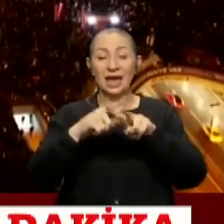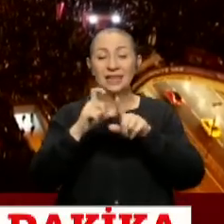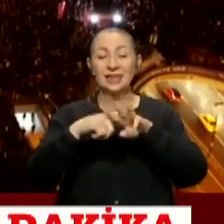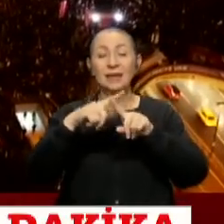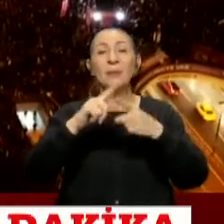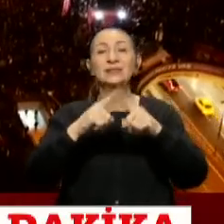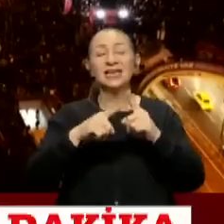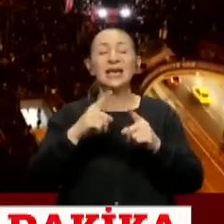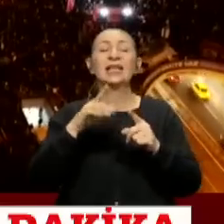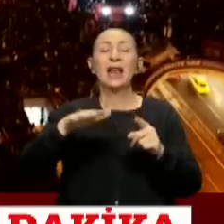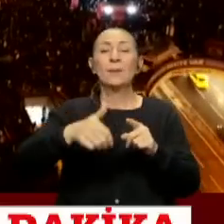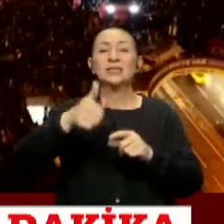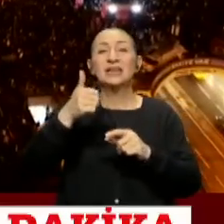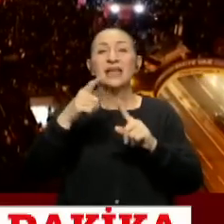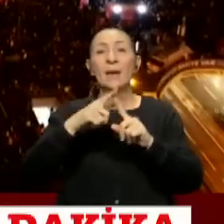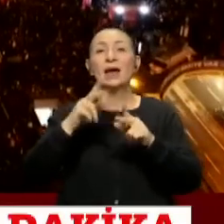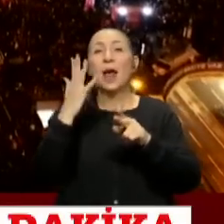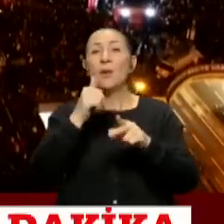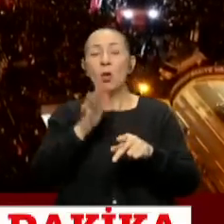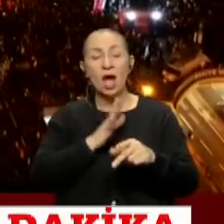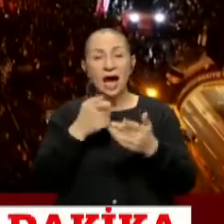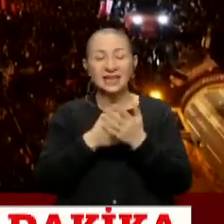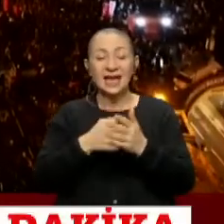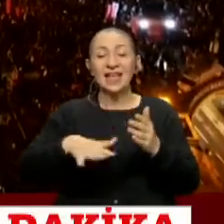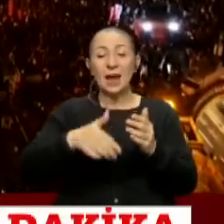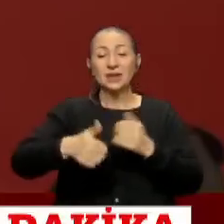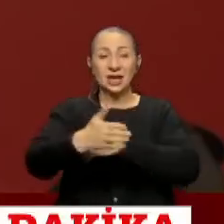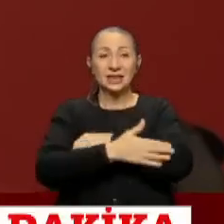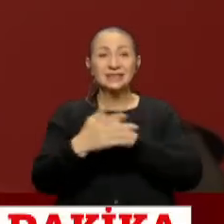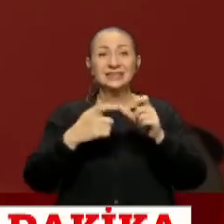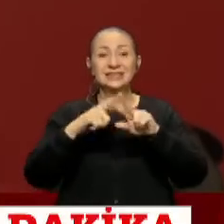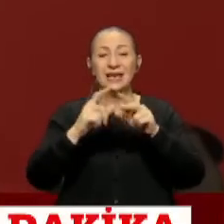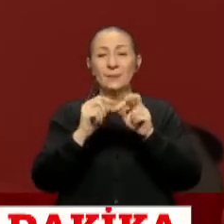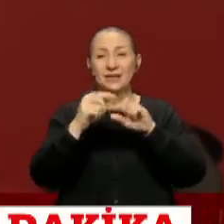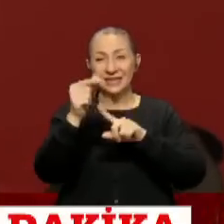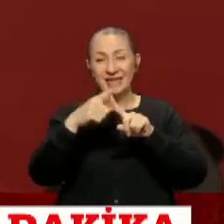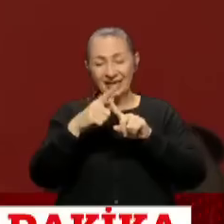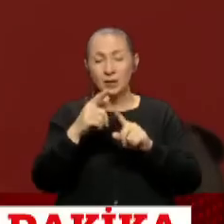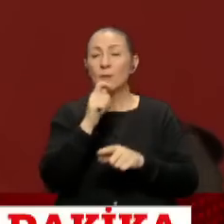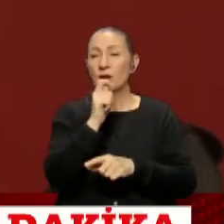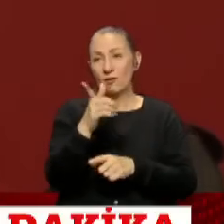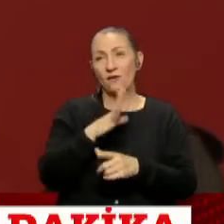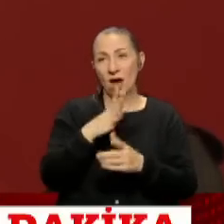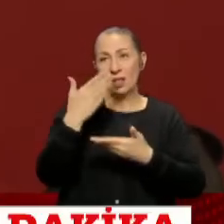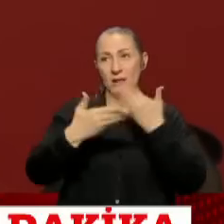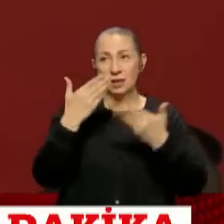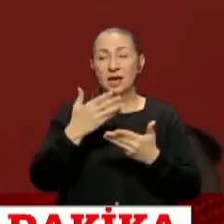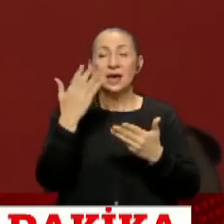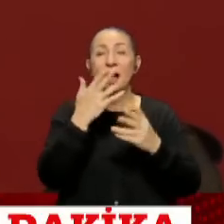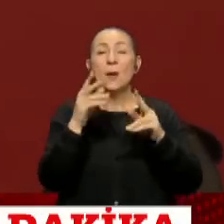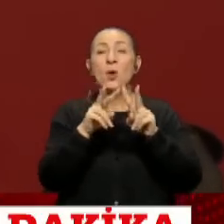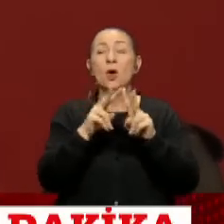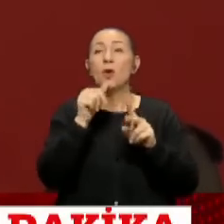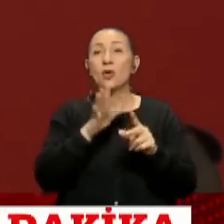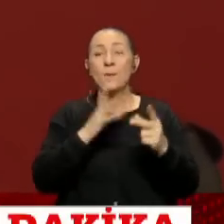Genel Başkanı Temel Karamollaoğlu adına gelen Başkan Vekili Sabri Tekir mikrofonda ve